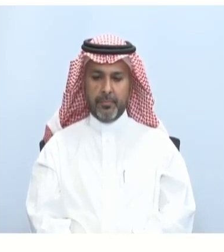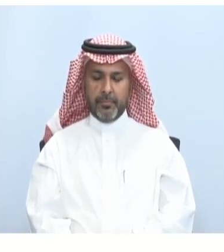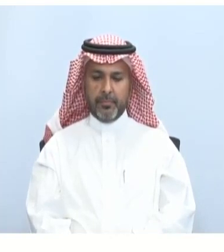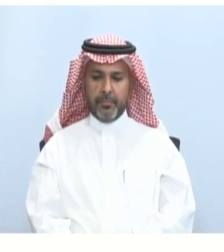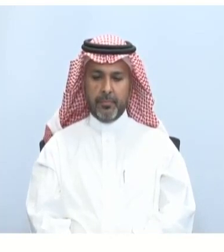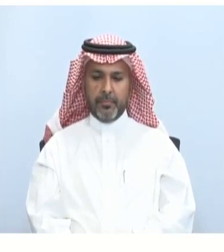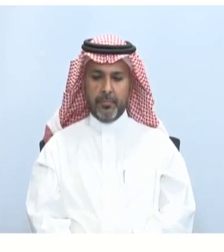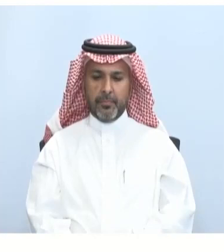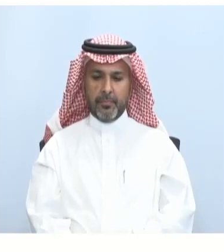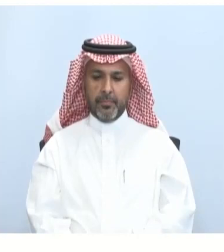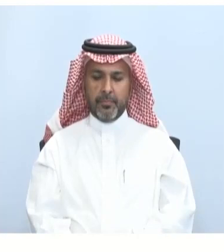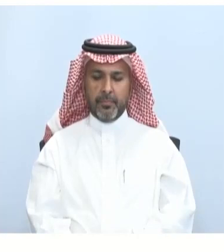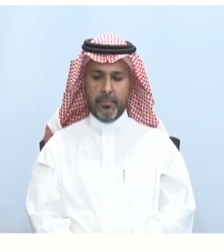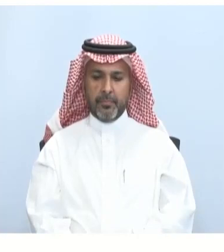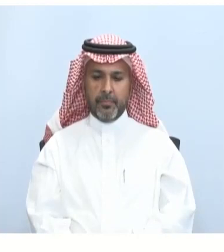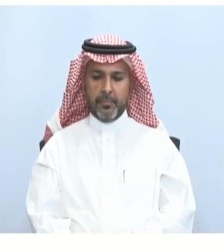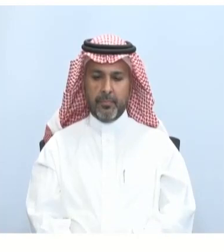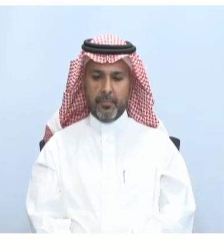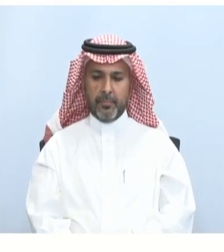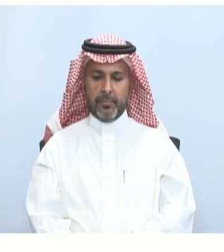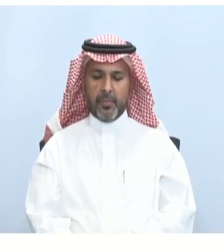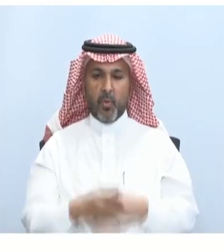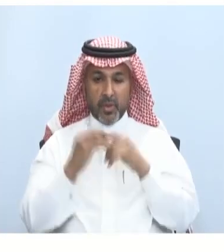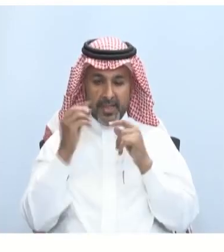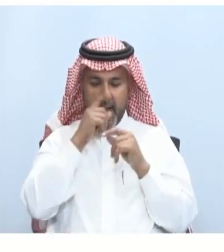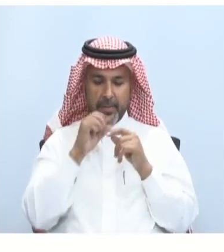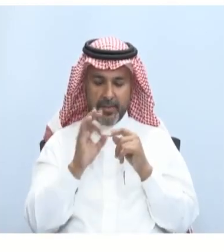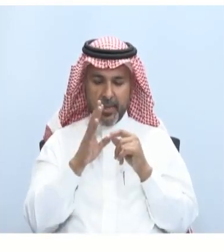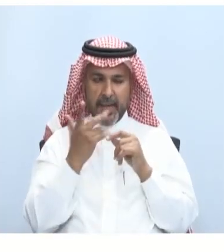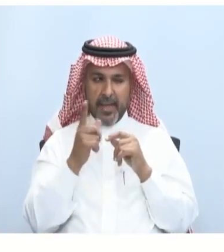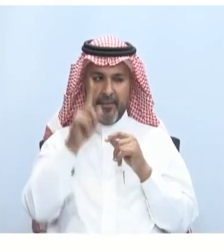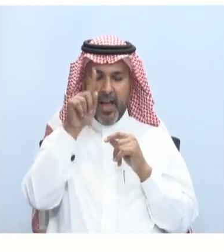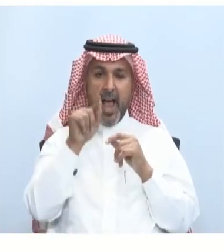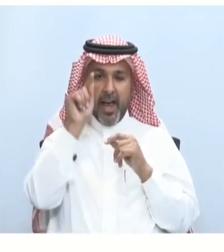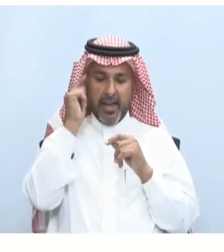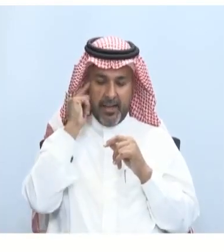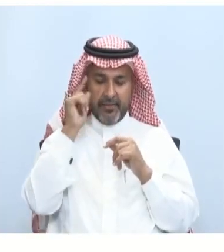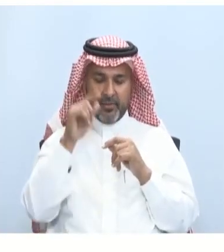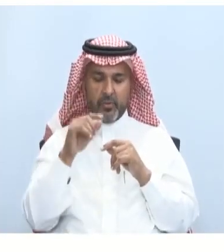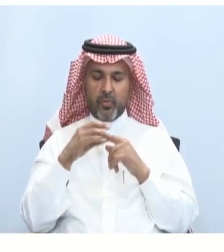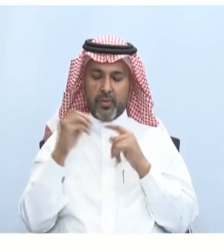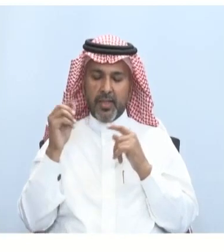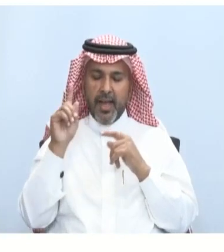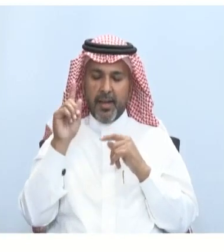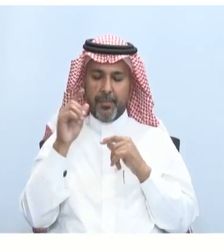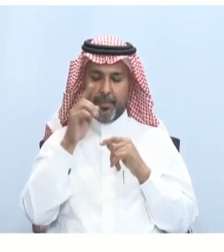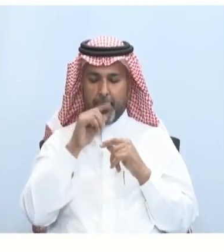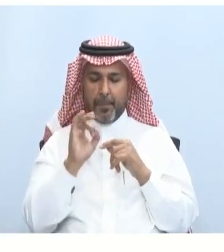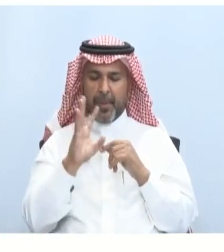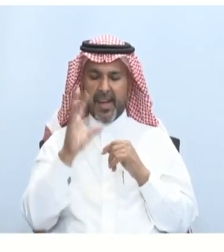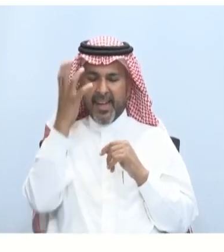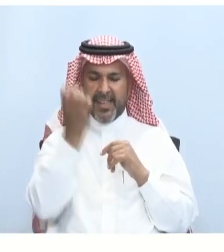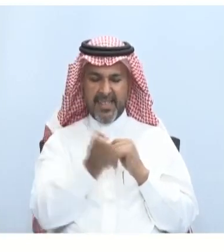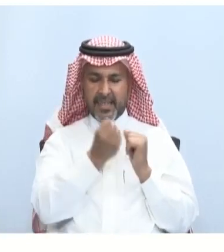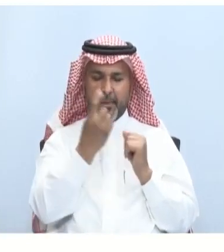جذر واحد نطلع الاي اول شيء طبعا عندي هنا السالب طلعت باي مع اللي مع السته والسالب اللي مع الخمسه عشر